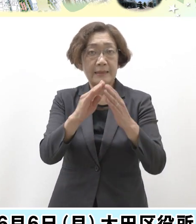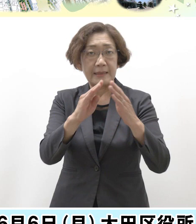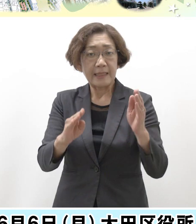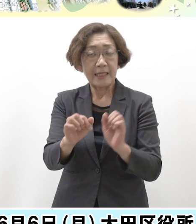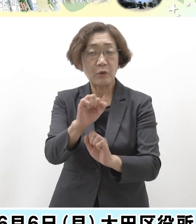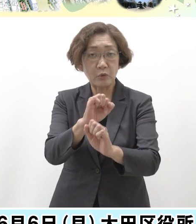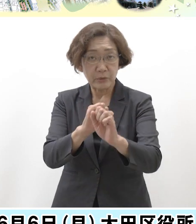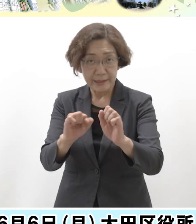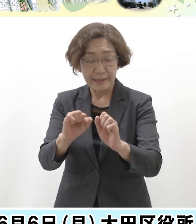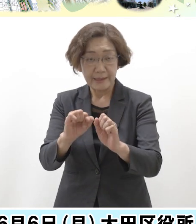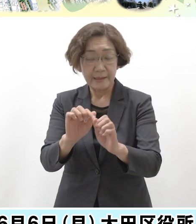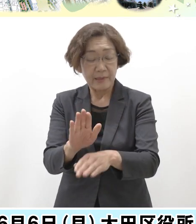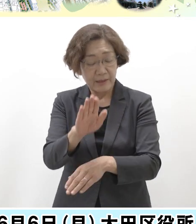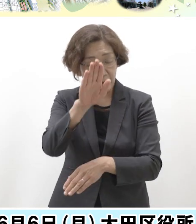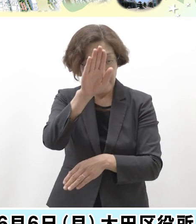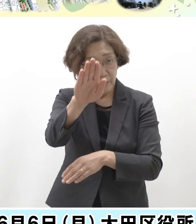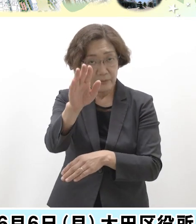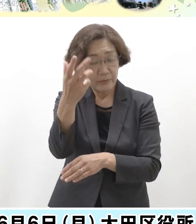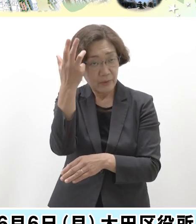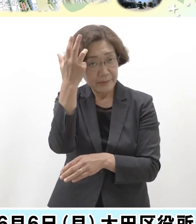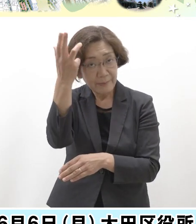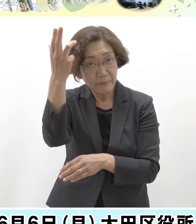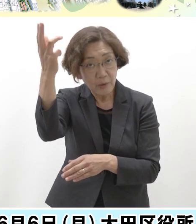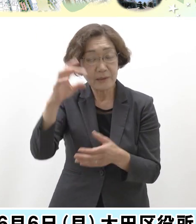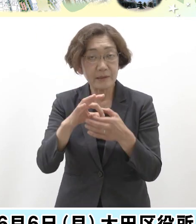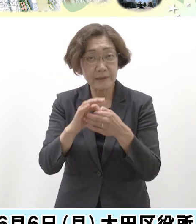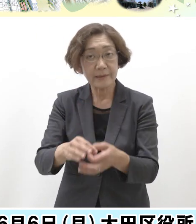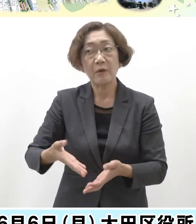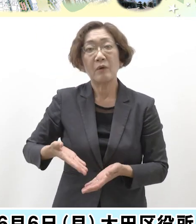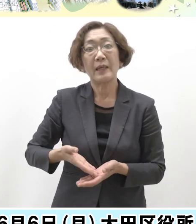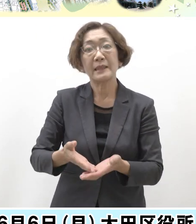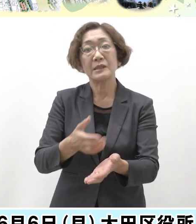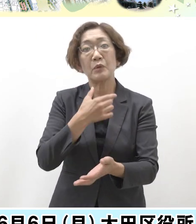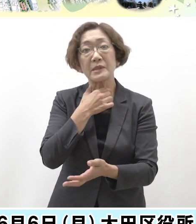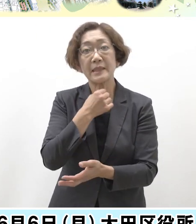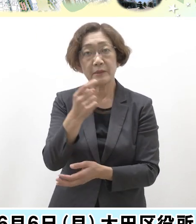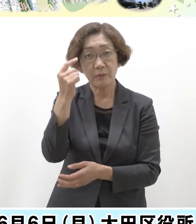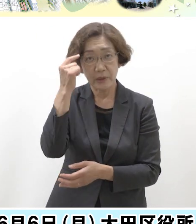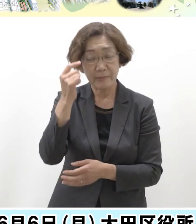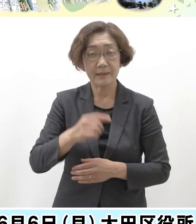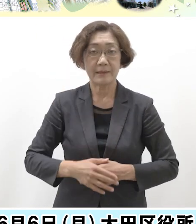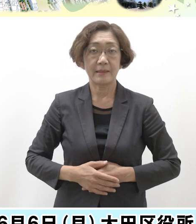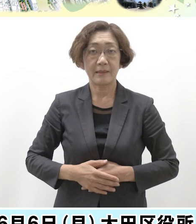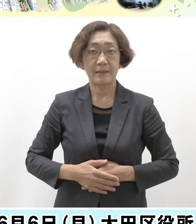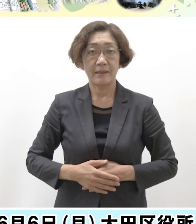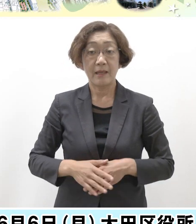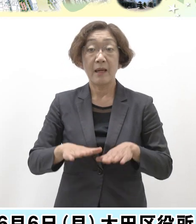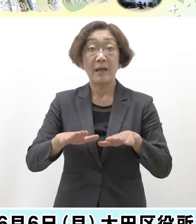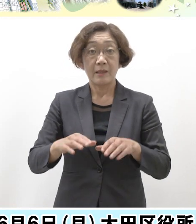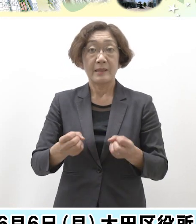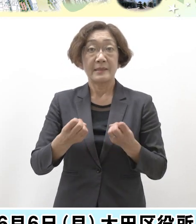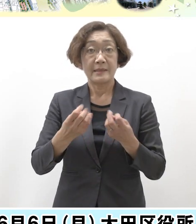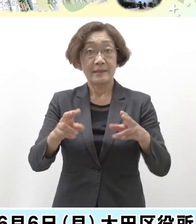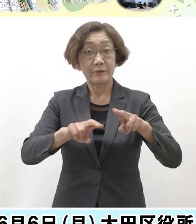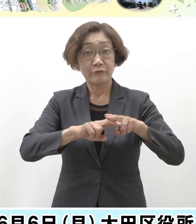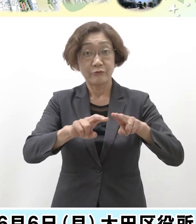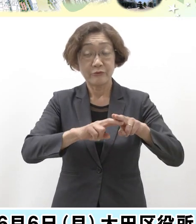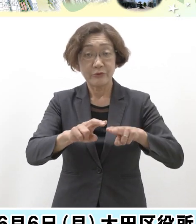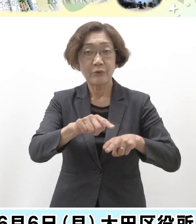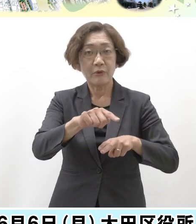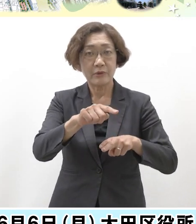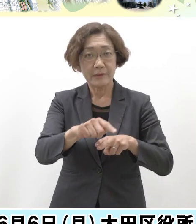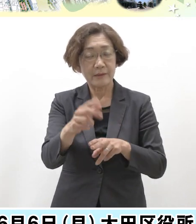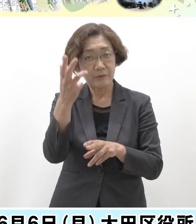してこれからの展望についてお話をさせていただきます。この新空港線構想は本